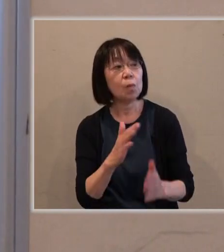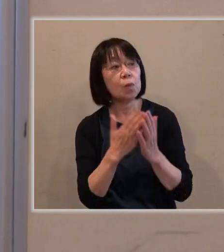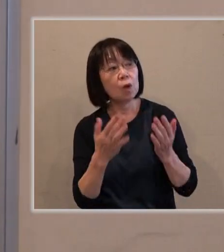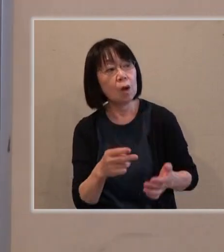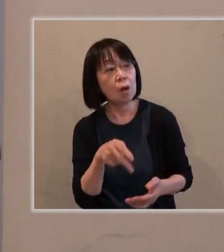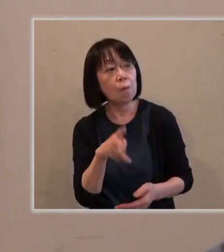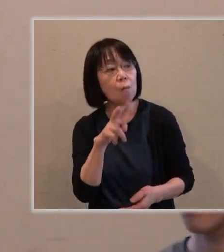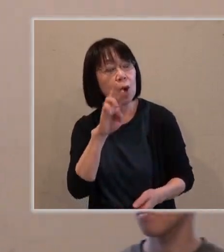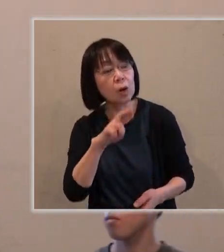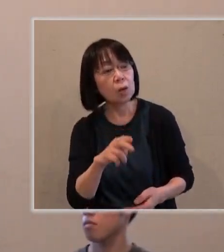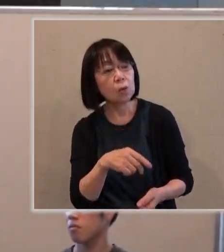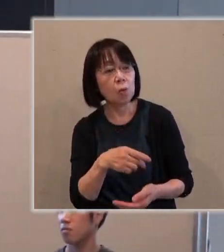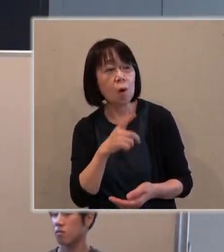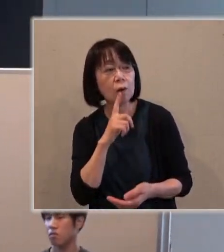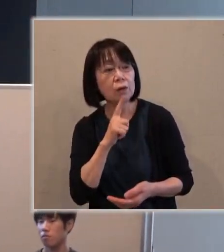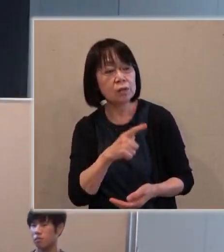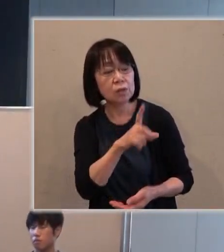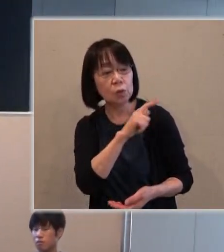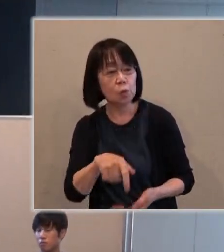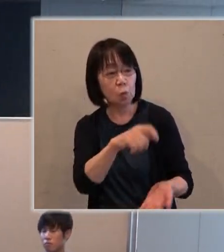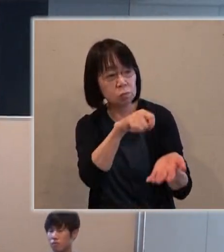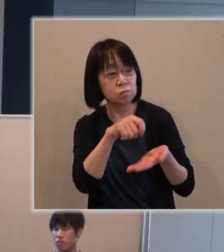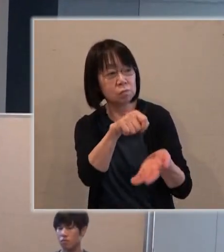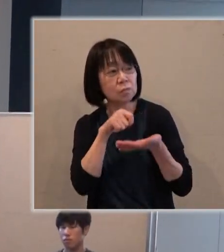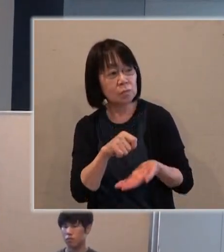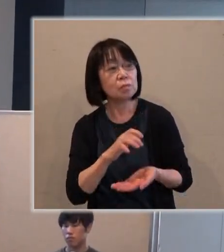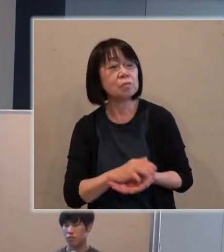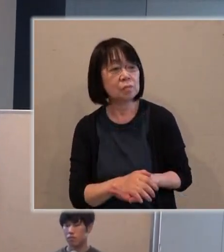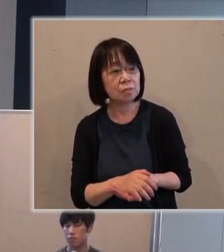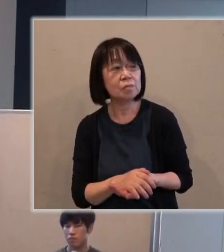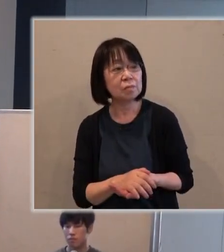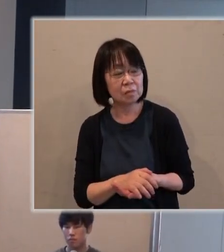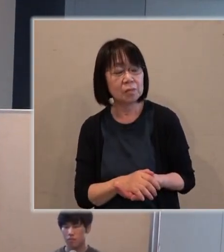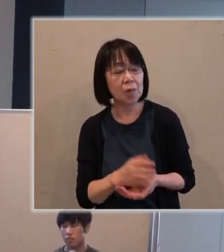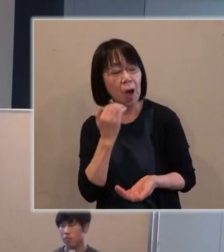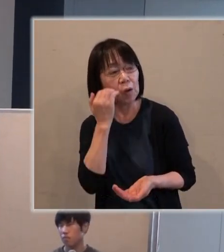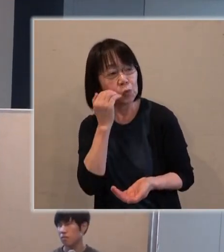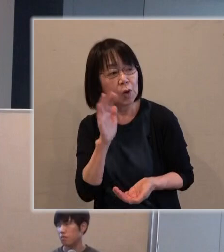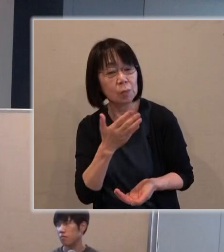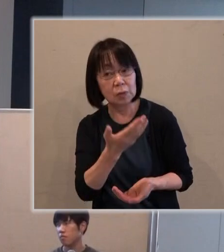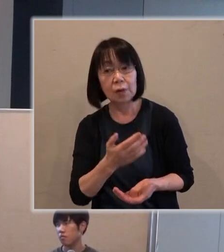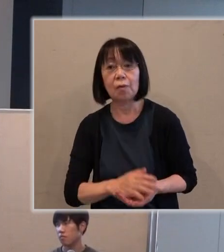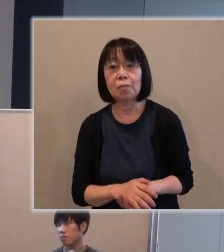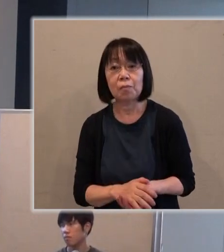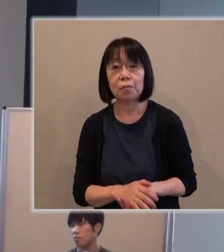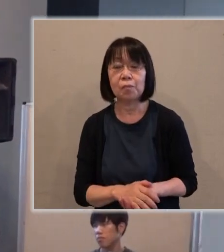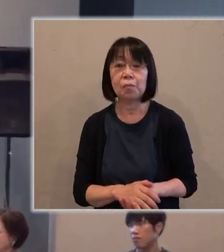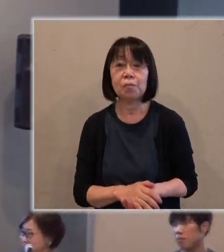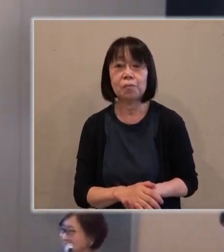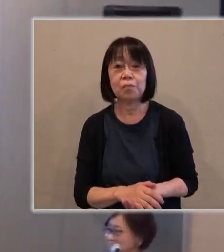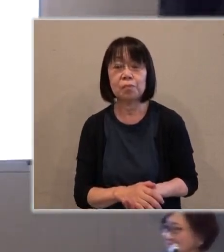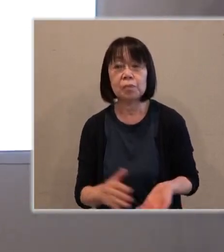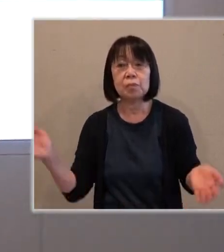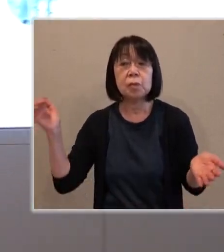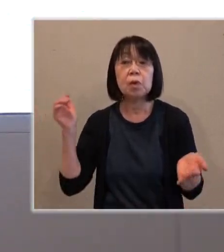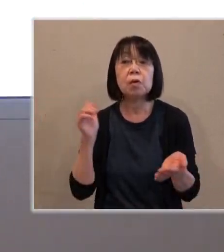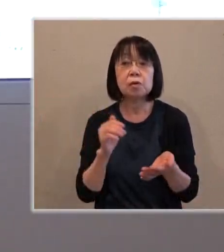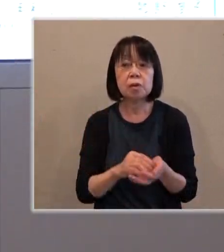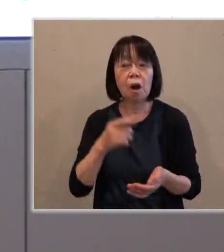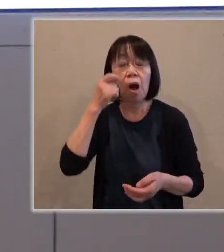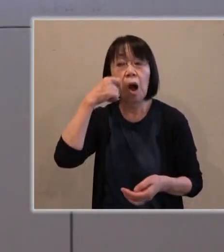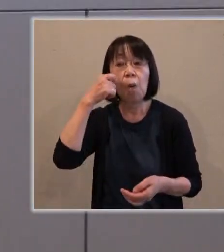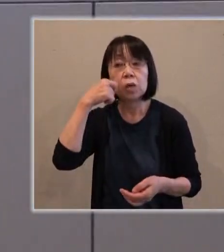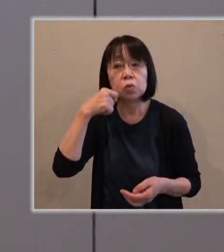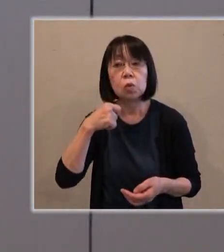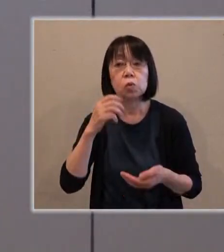話がいろいろ出てきてましたけど、話を聞いて何か感想というか何かあります？ その最後に出てきたかわいそうっ